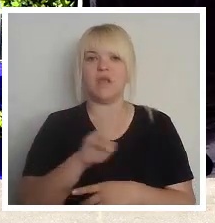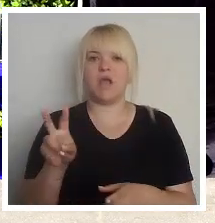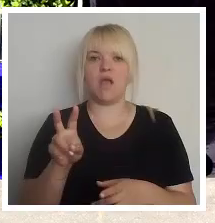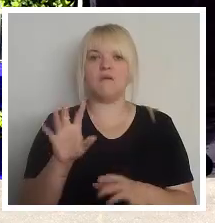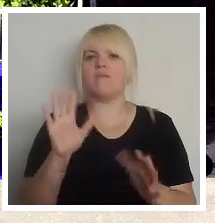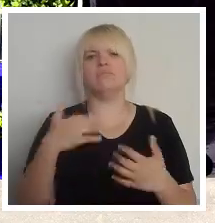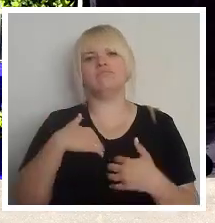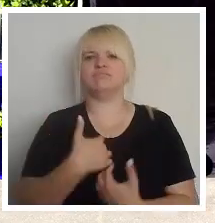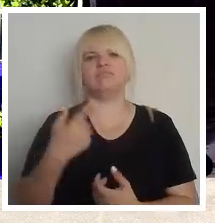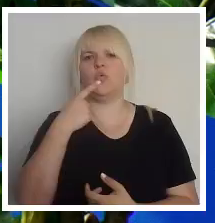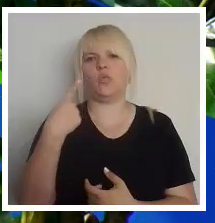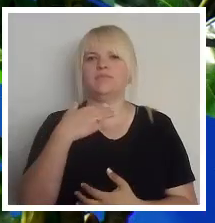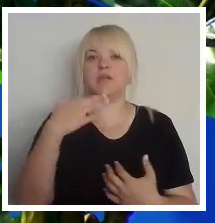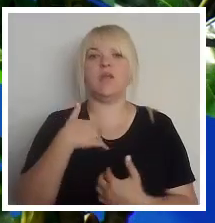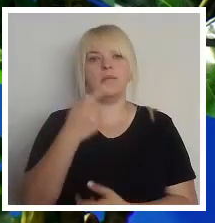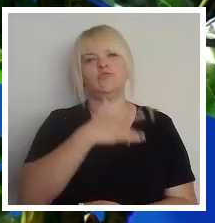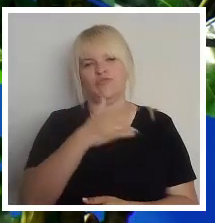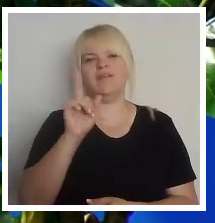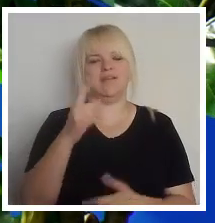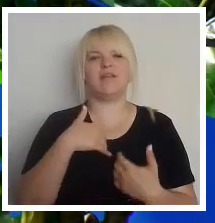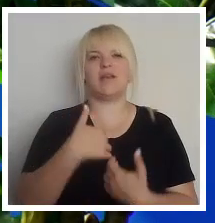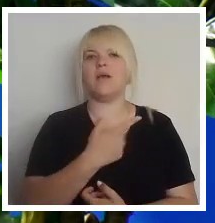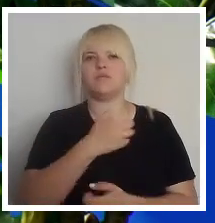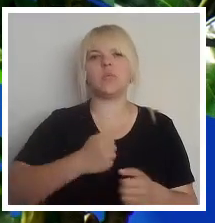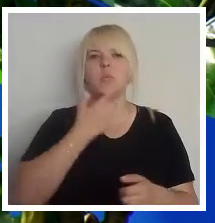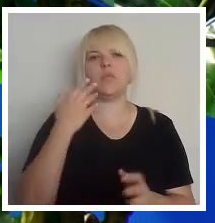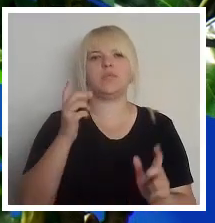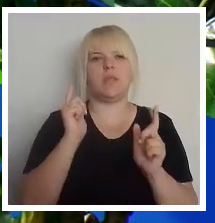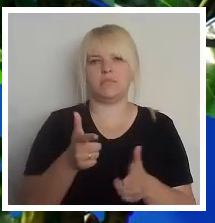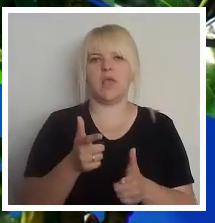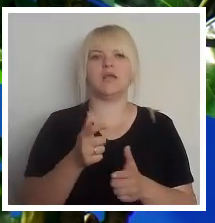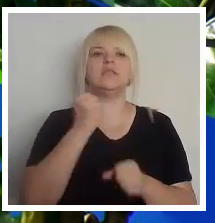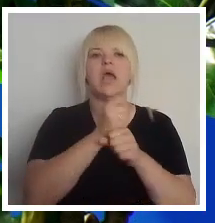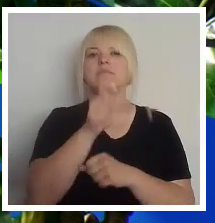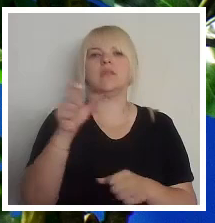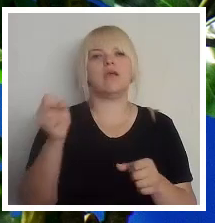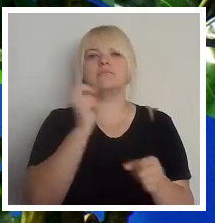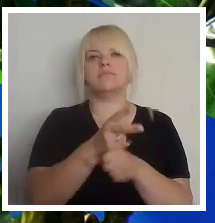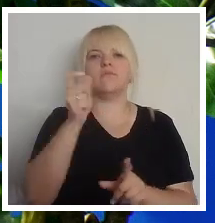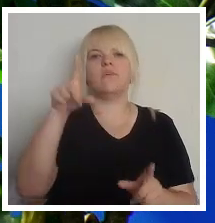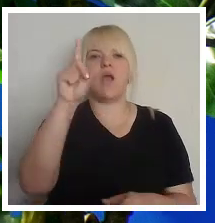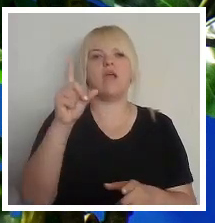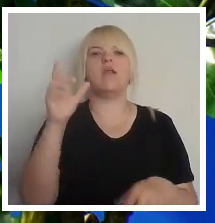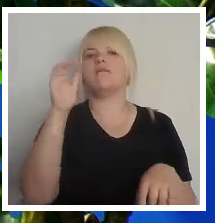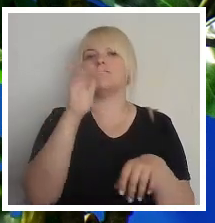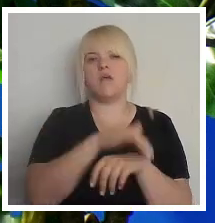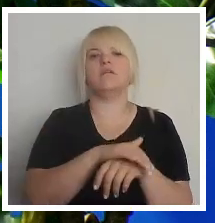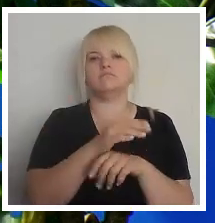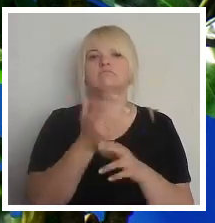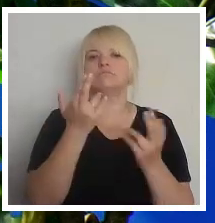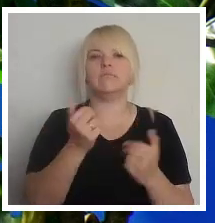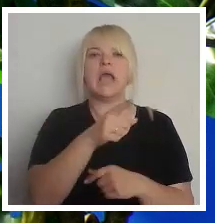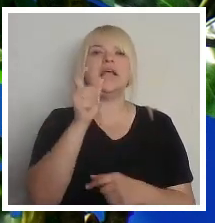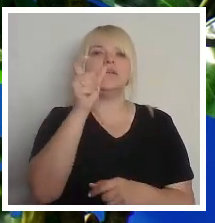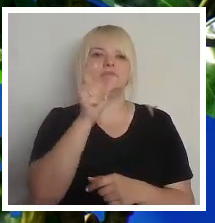dramatiski? Es domāju, ka ir dramatiski un grūti nepiekrist. Un darbinieku atlaišana, tas ir vairāk tāds faktoloģisks, protams, arī cilvēcīgais